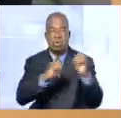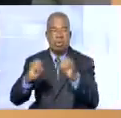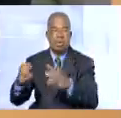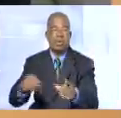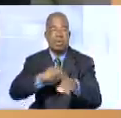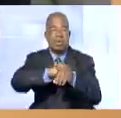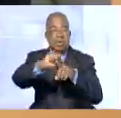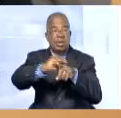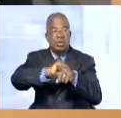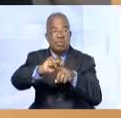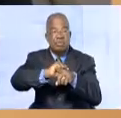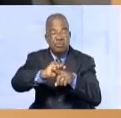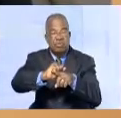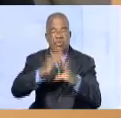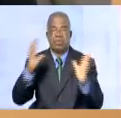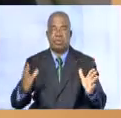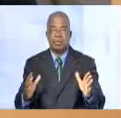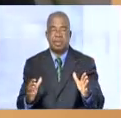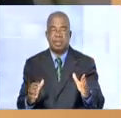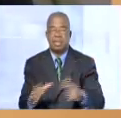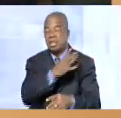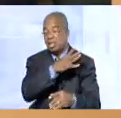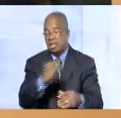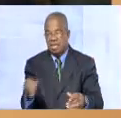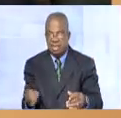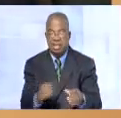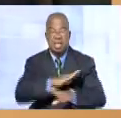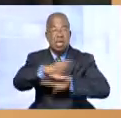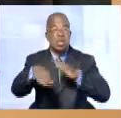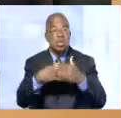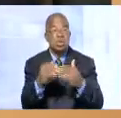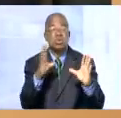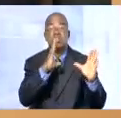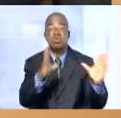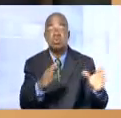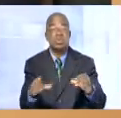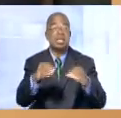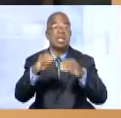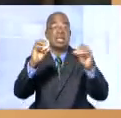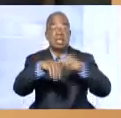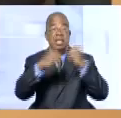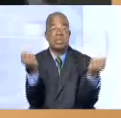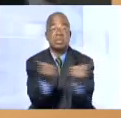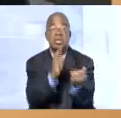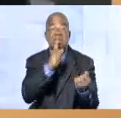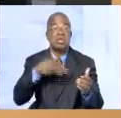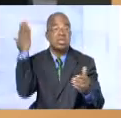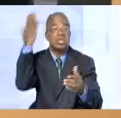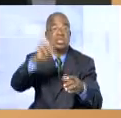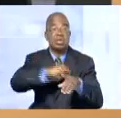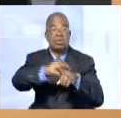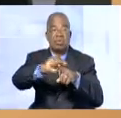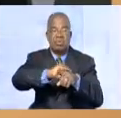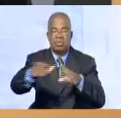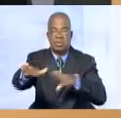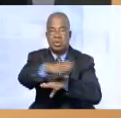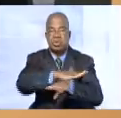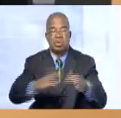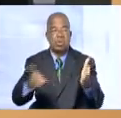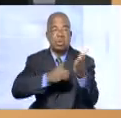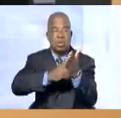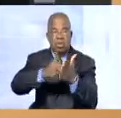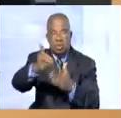de la société civile. Elles seront formées, ces organisations, sur les droits et devoirs des individus pour une société ivoirienne plus